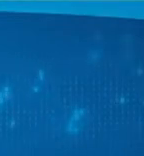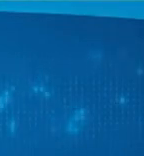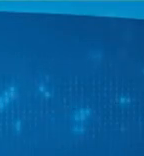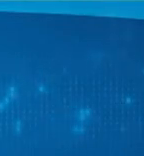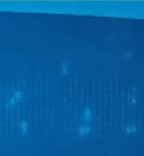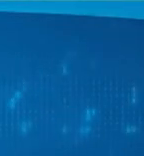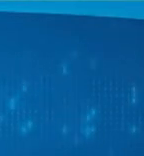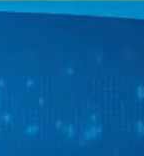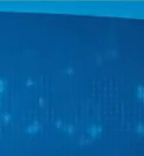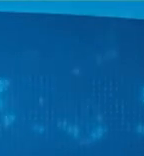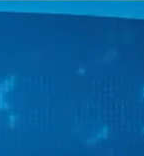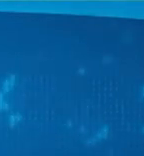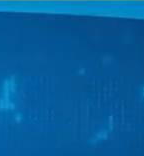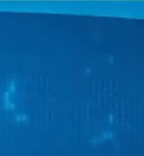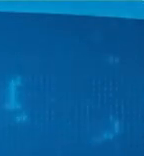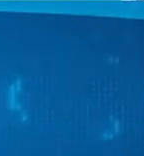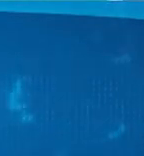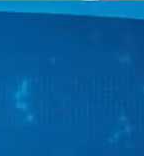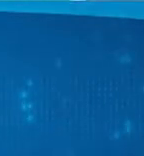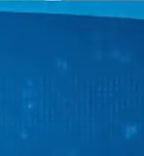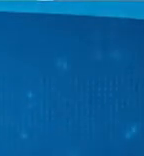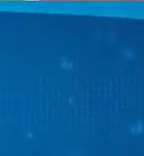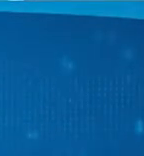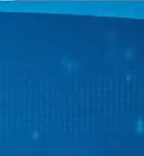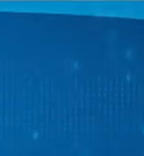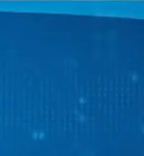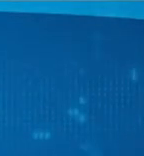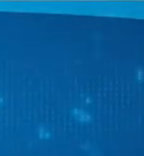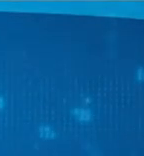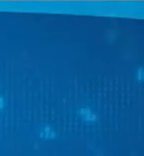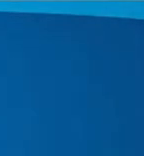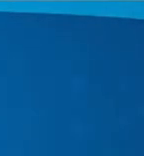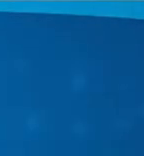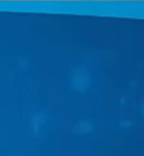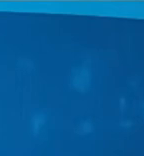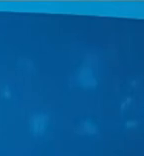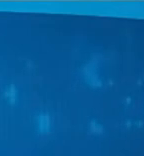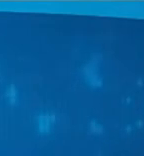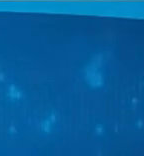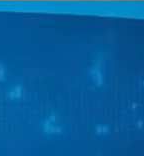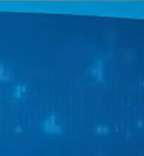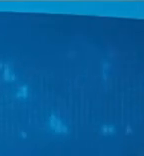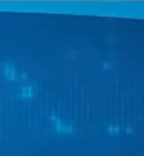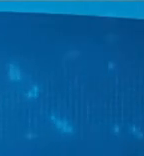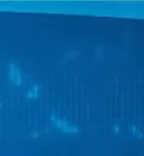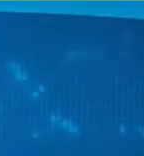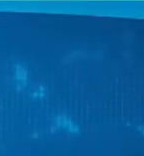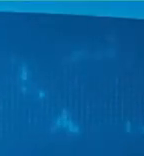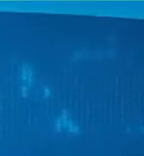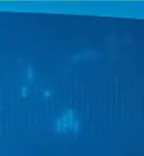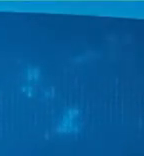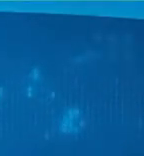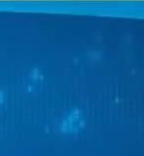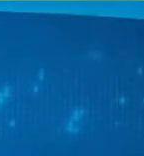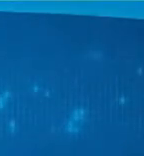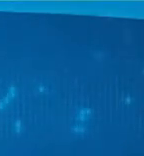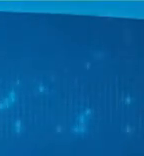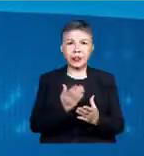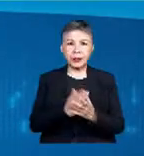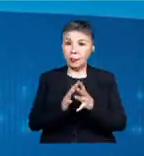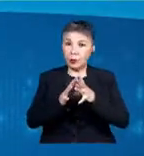melakukan latihan-latihan, persiapan-persiapan yang dilakukan, dan kita memberikan akses yang luar biasa